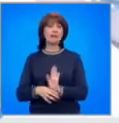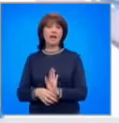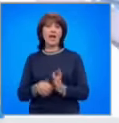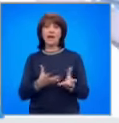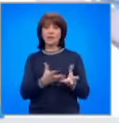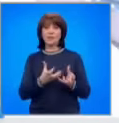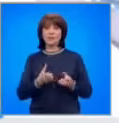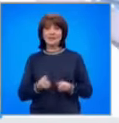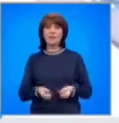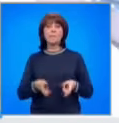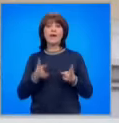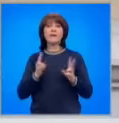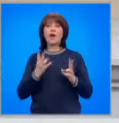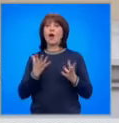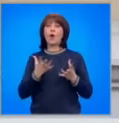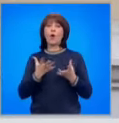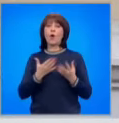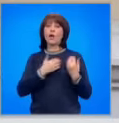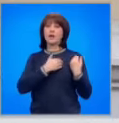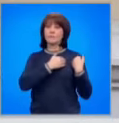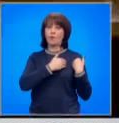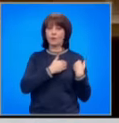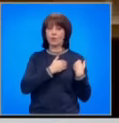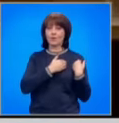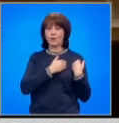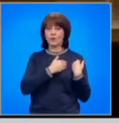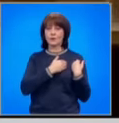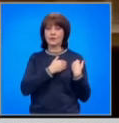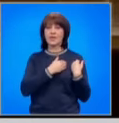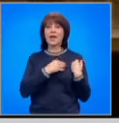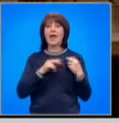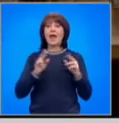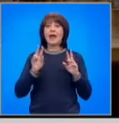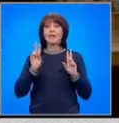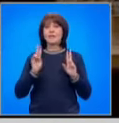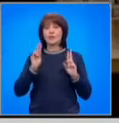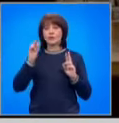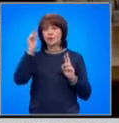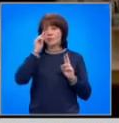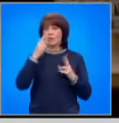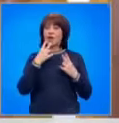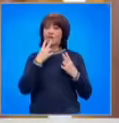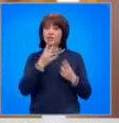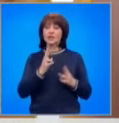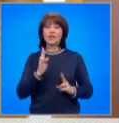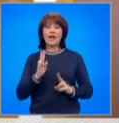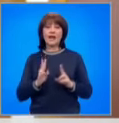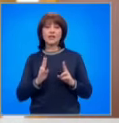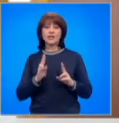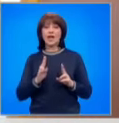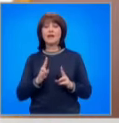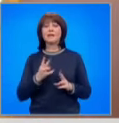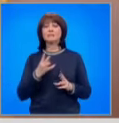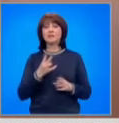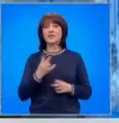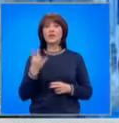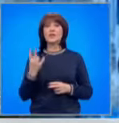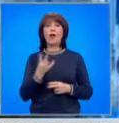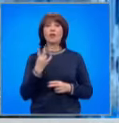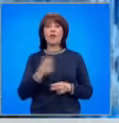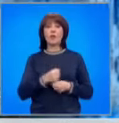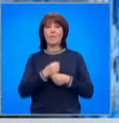дадено решение, кой носи отговорност. От Демократична България също виждат решение във втория мандат, защото не могат да се коалират с ГЕРБ. Ситуацията